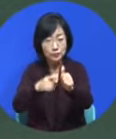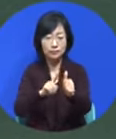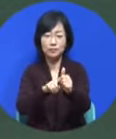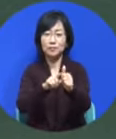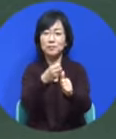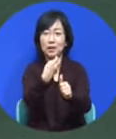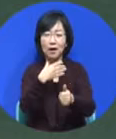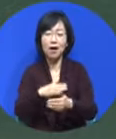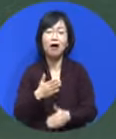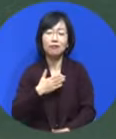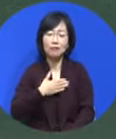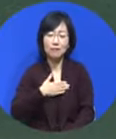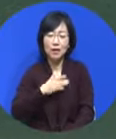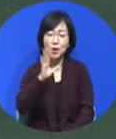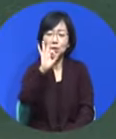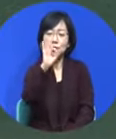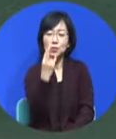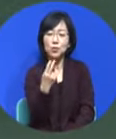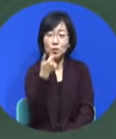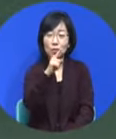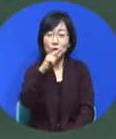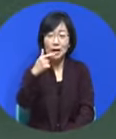받냐는 밖